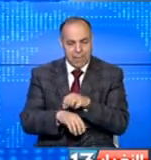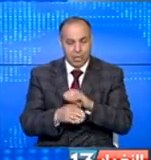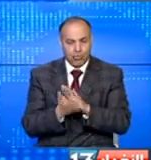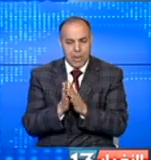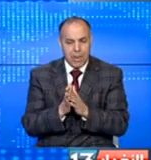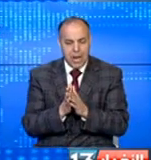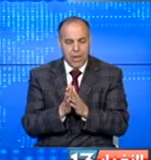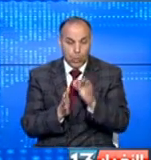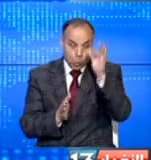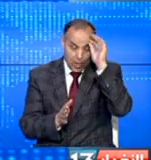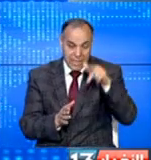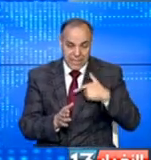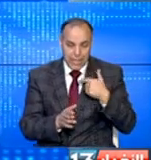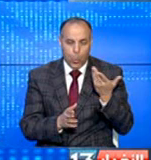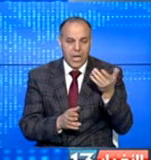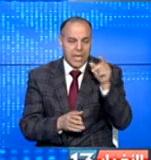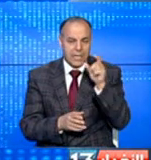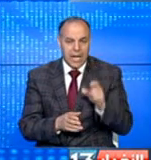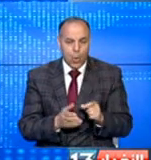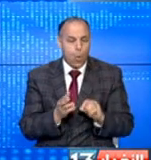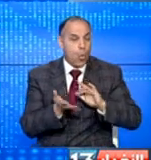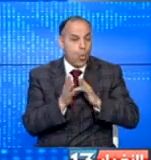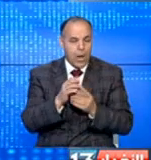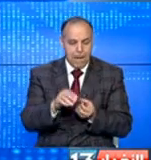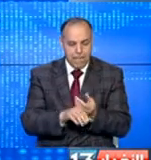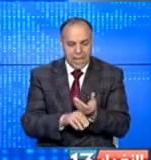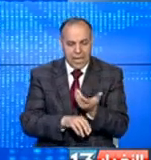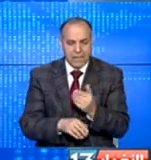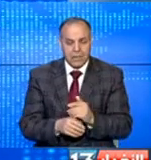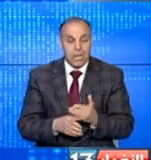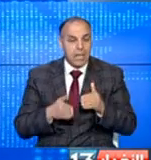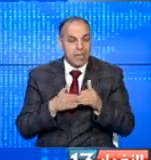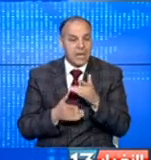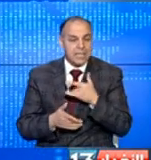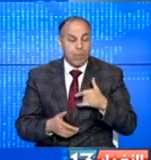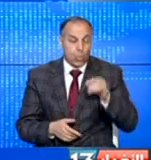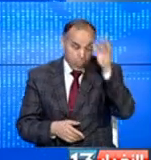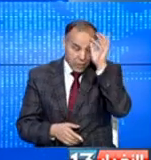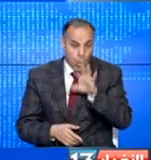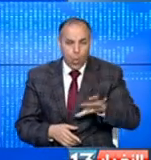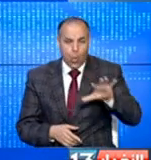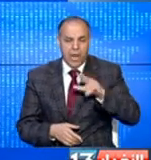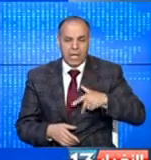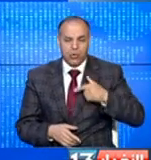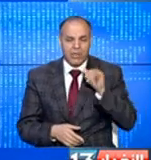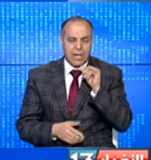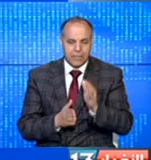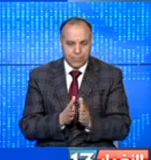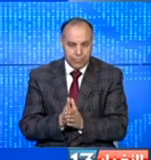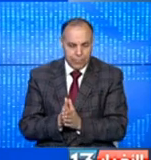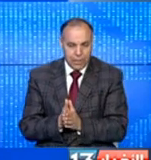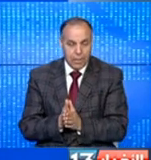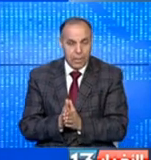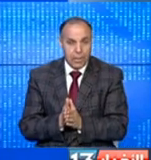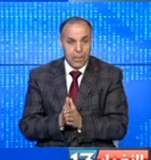جمعيات التونسيين بإيطاليا على كل هذه التفاصيل، ونتمنى السلامة لكل جالياتنا هناك.